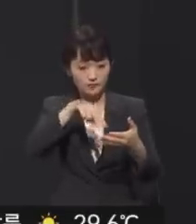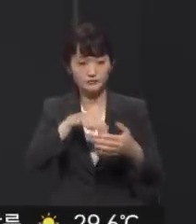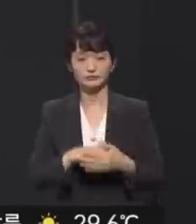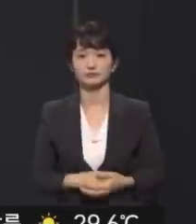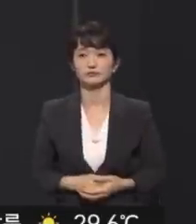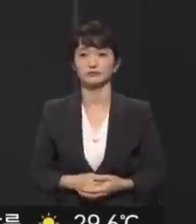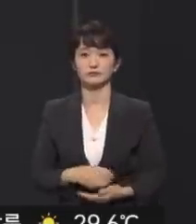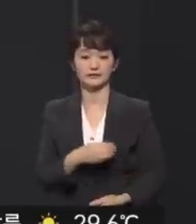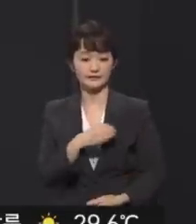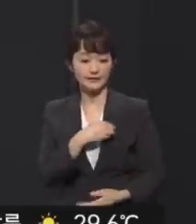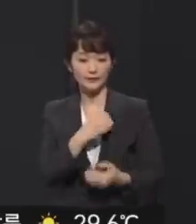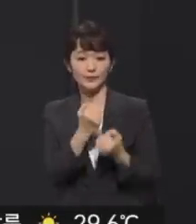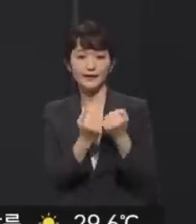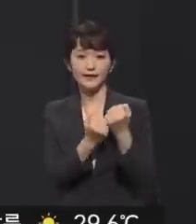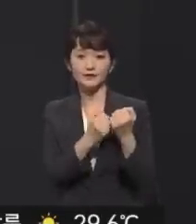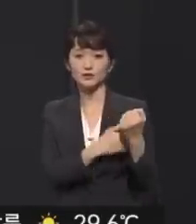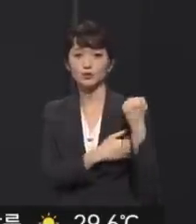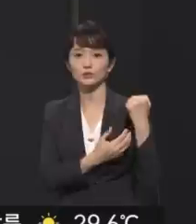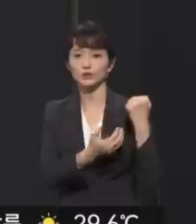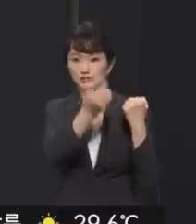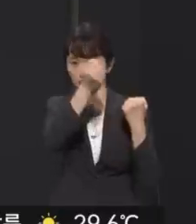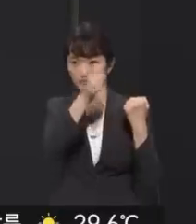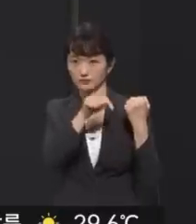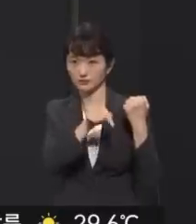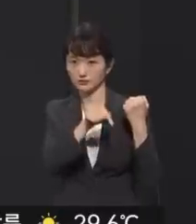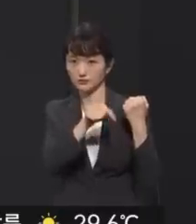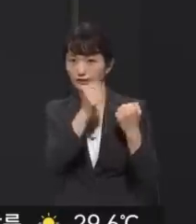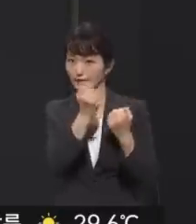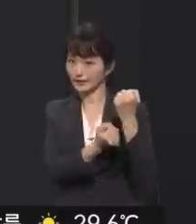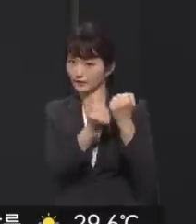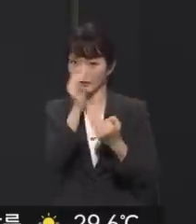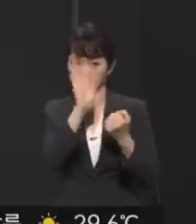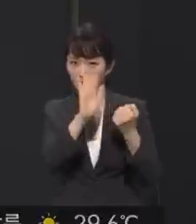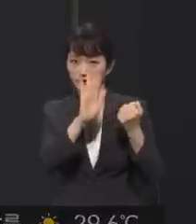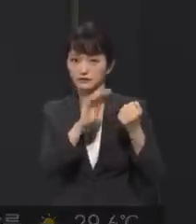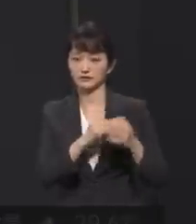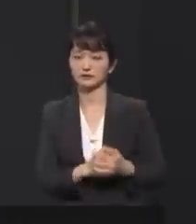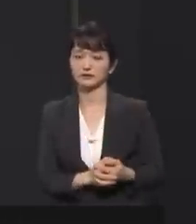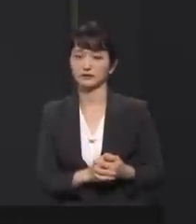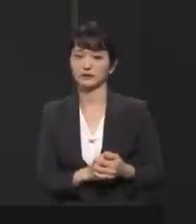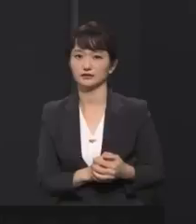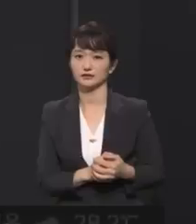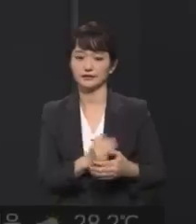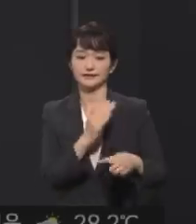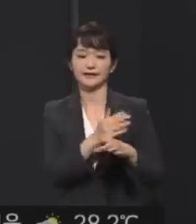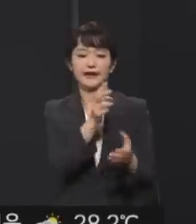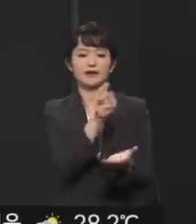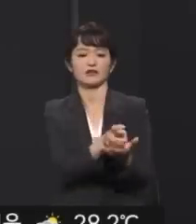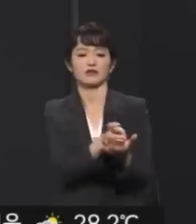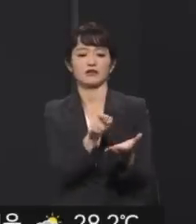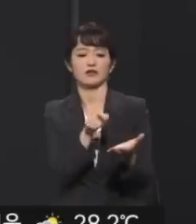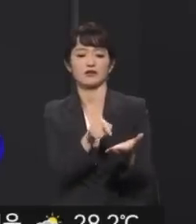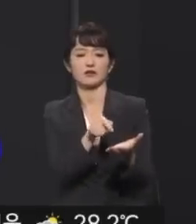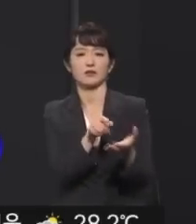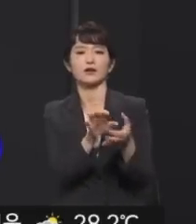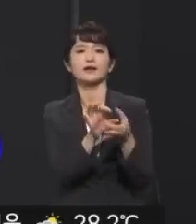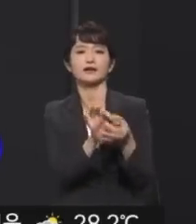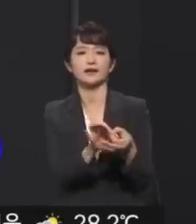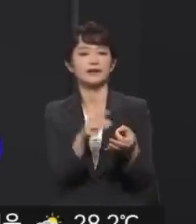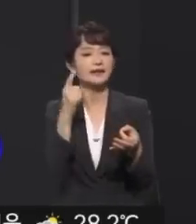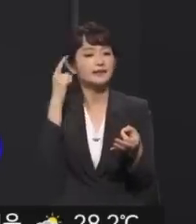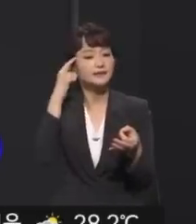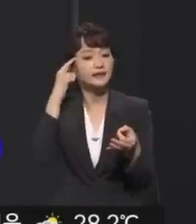당원 해석의 권한을 갖고 있는데 에서 해석을 한 게 아니라 당헌 적용에 관한 의견을